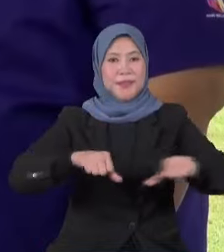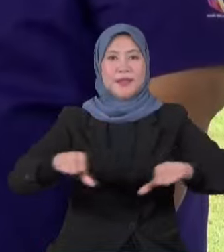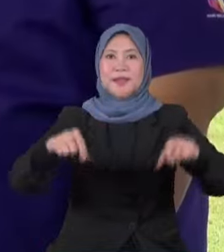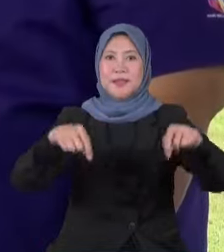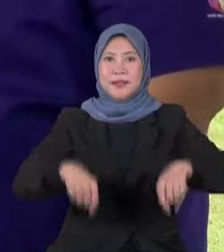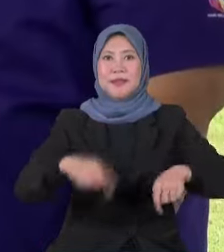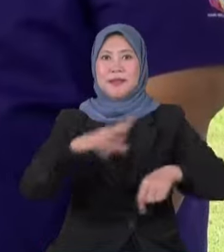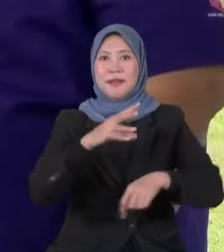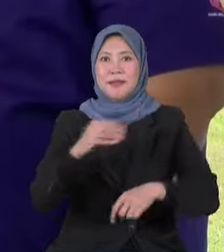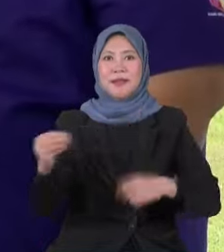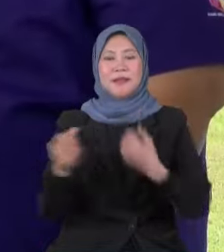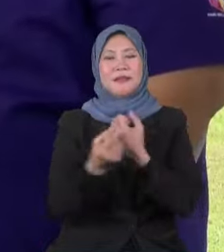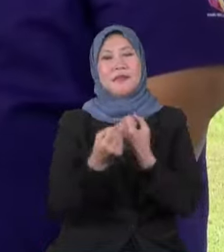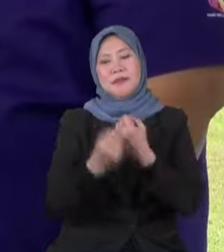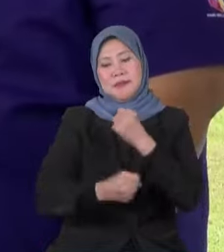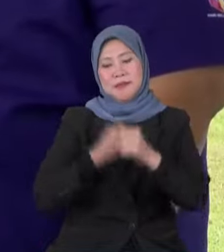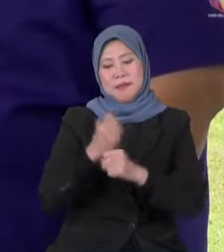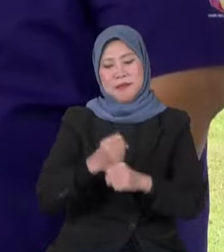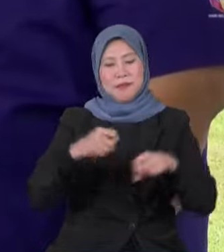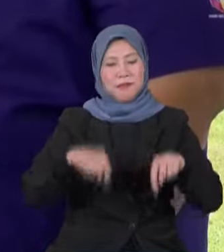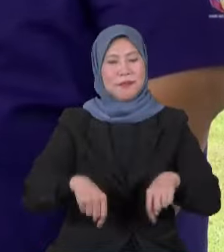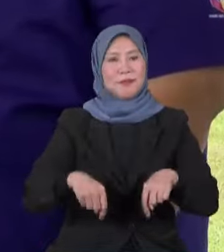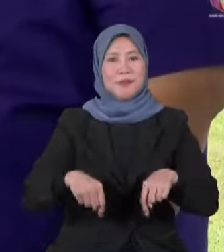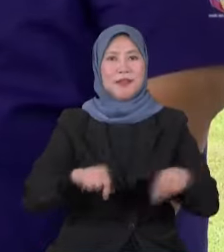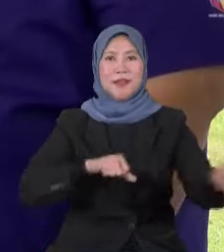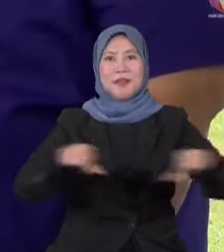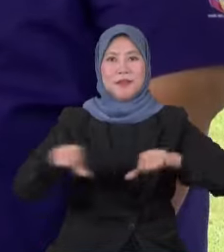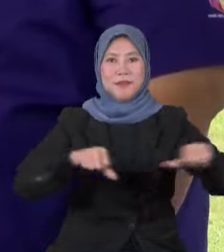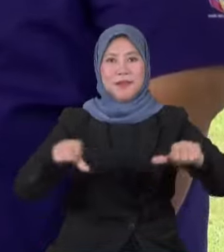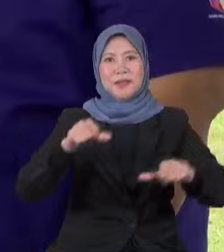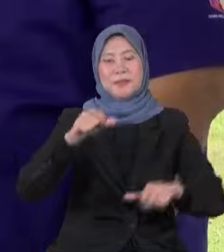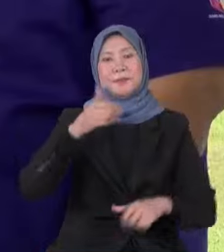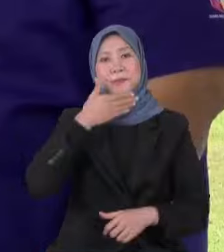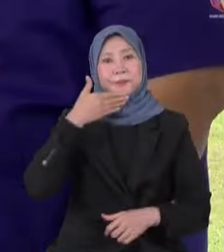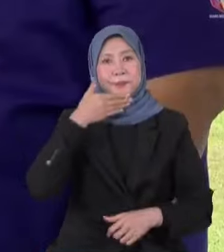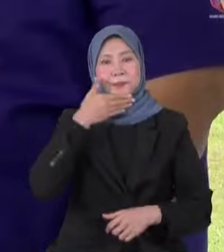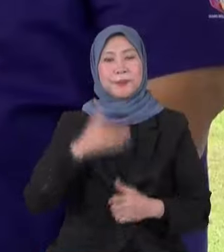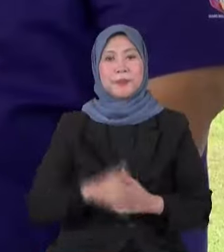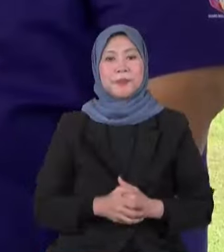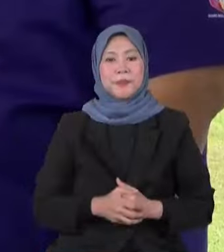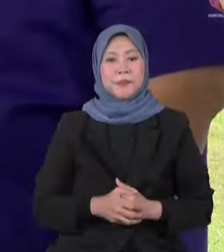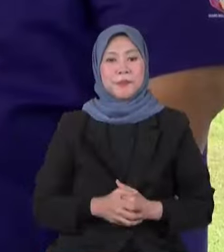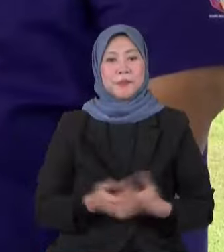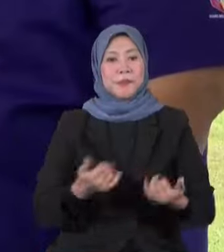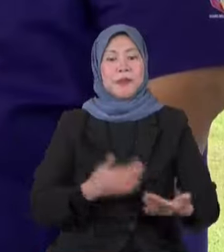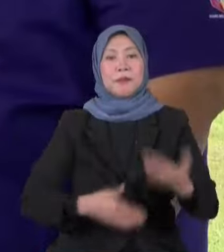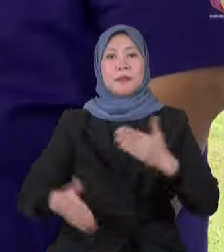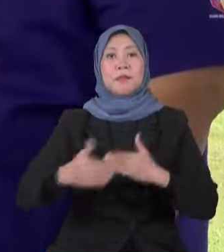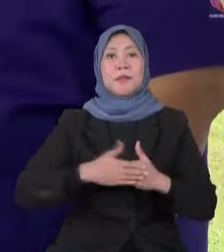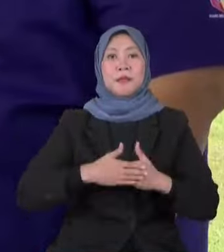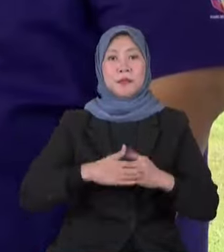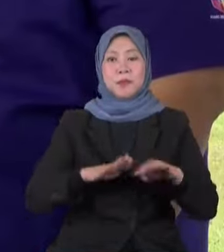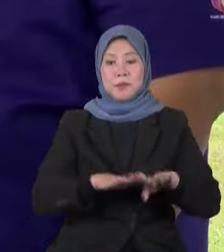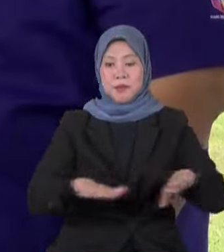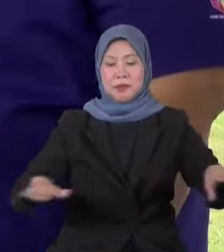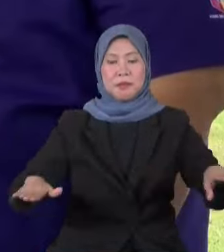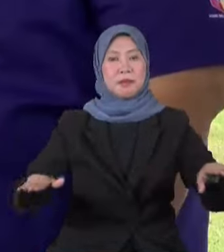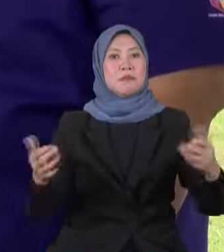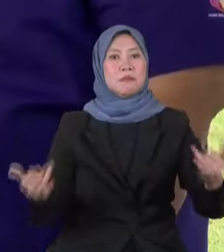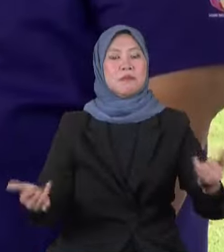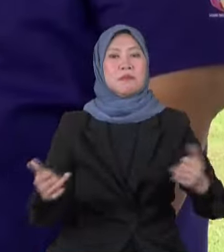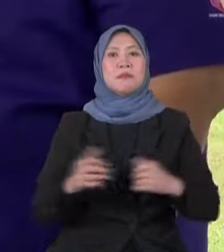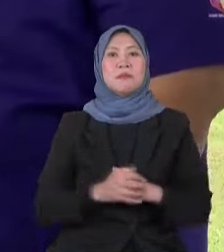ini dan juga sepanjang tahun ini untuk aktiviti golongan belia. Dan sekarang ini kita nak kembali ke pentas utama untuk